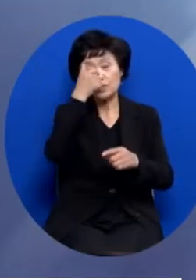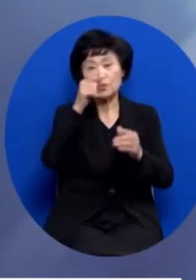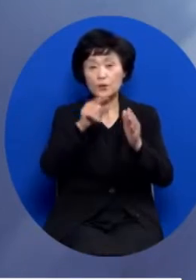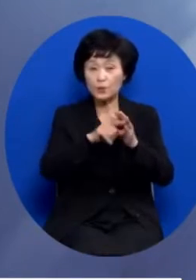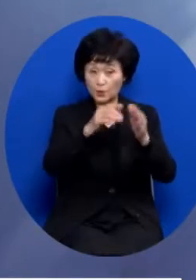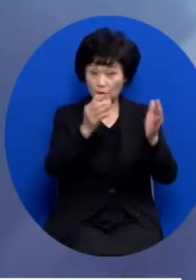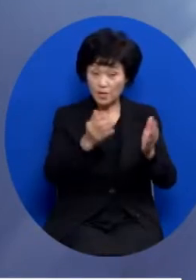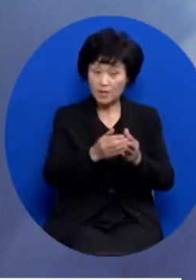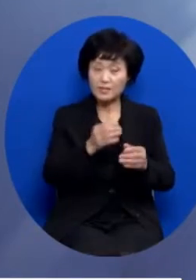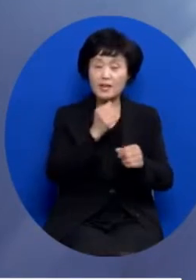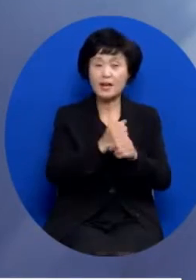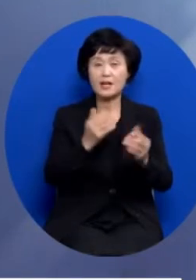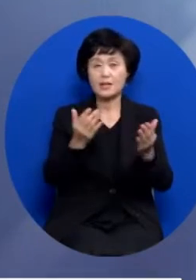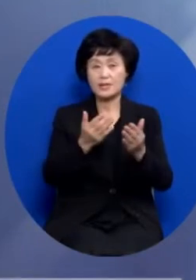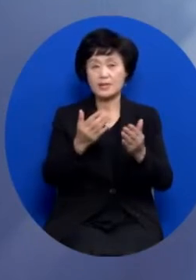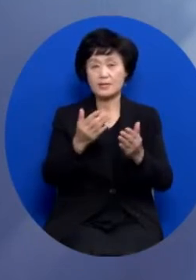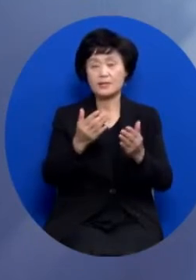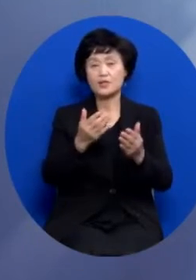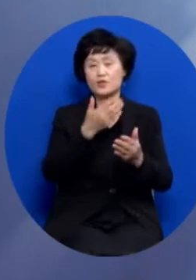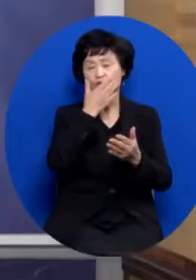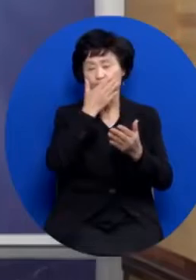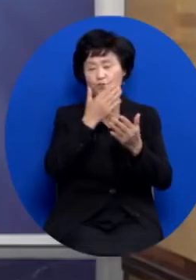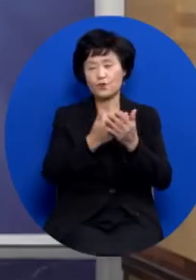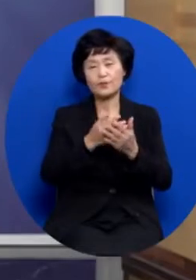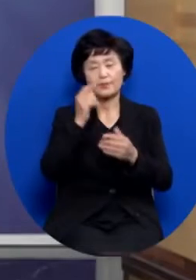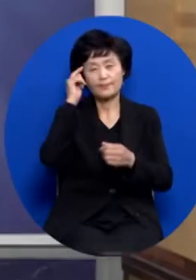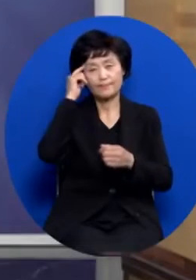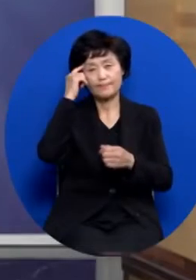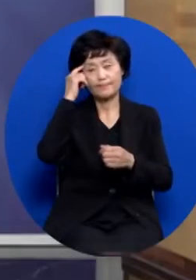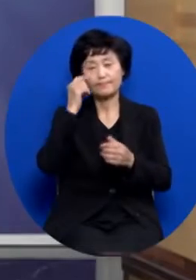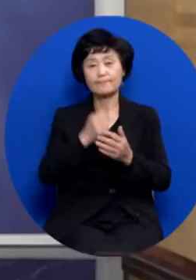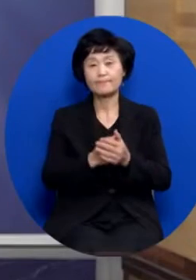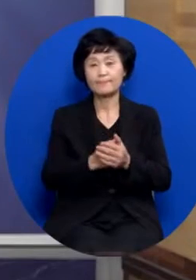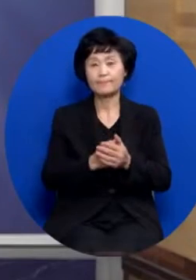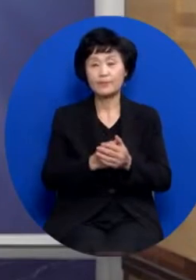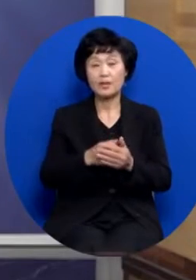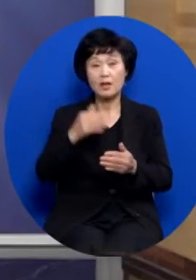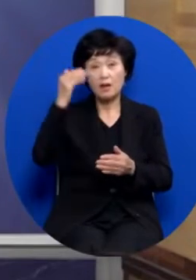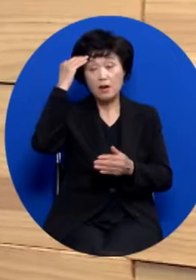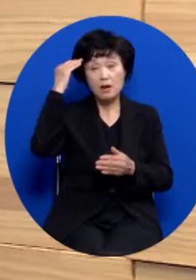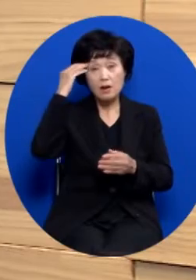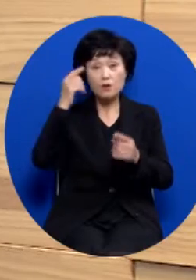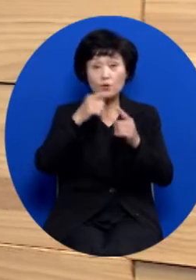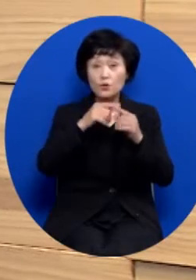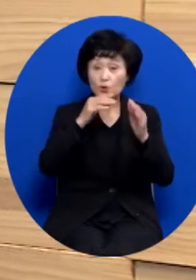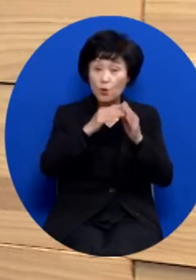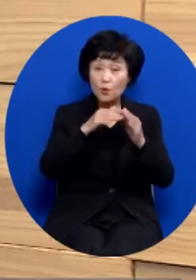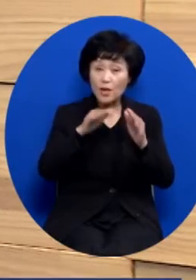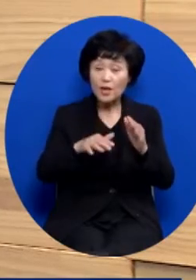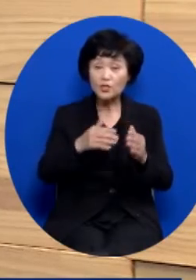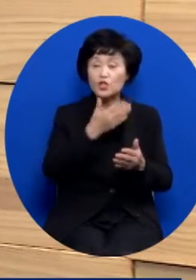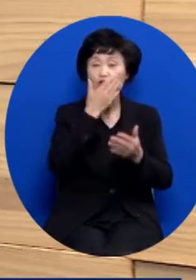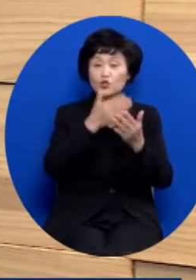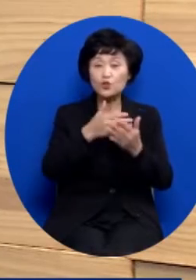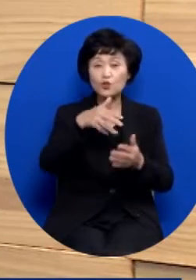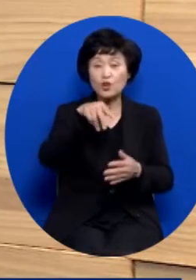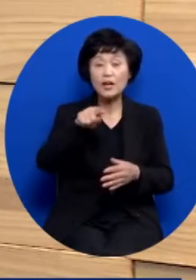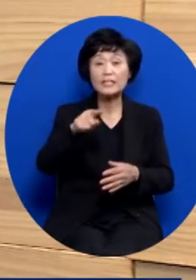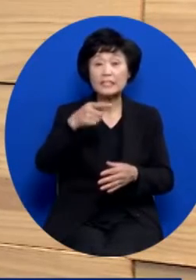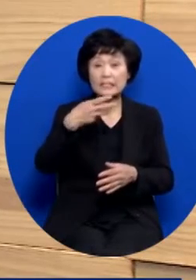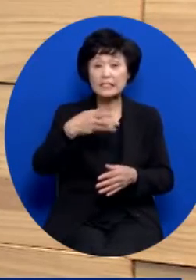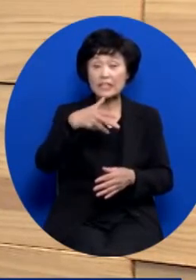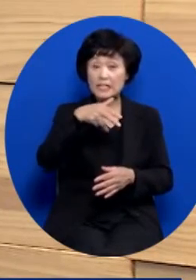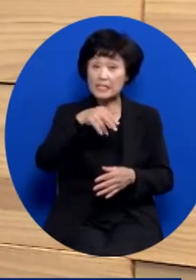기독교계에서 해야 될 몫이 저는 매우 중요하다고 생각합니다. 한국 교회는 주요 절기, 한국 교회뿐만 아니라 모두 이제 세계